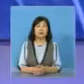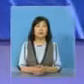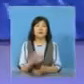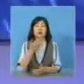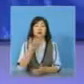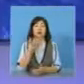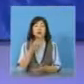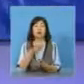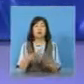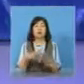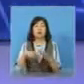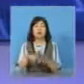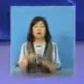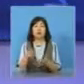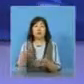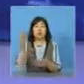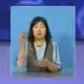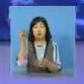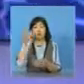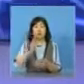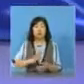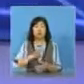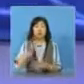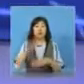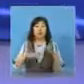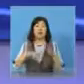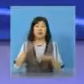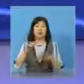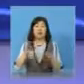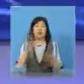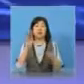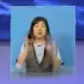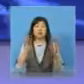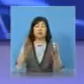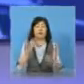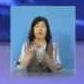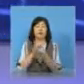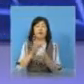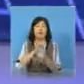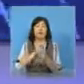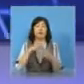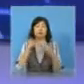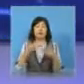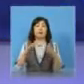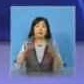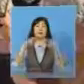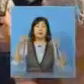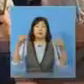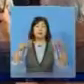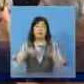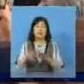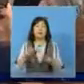Ұлттық нақышта көрпе құрап үйренген шеберлер қолөнер бұйымдарын көрмеге қойды. Анаға тағзым орталығында арнайы залға